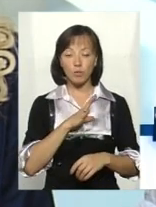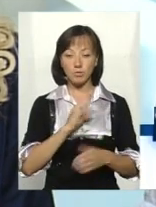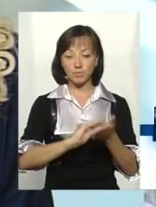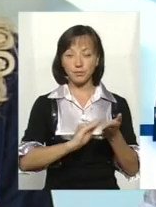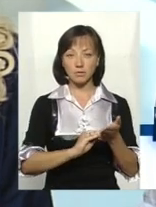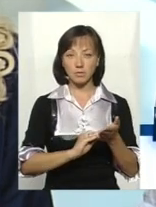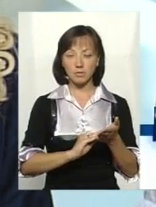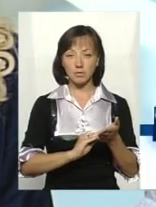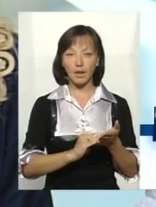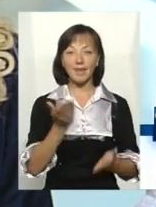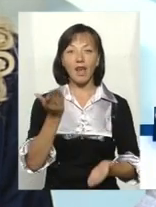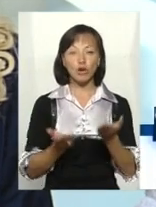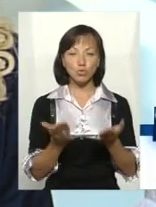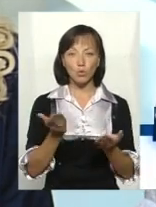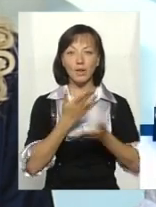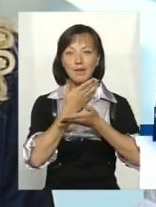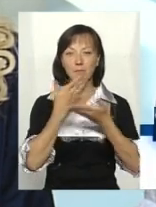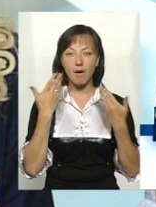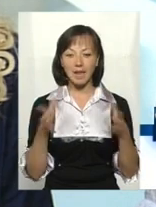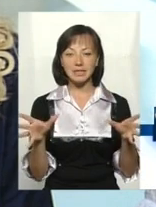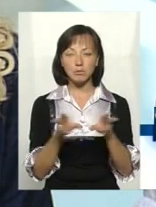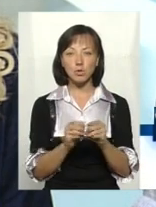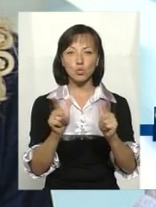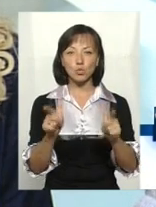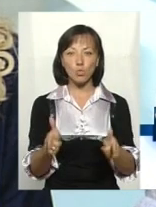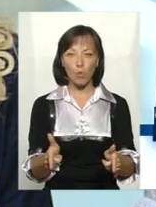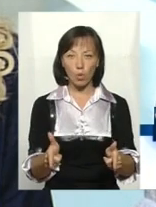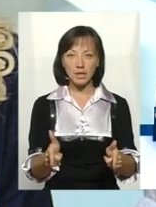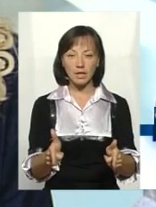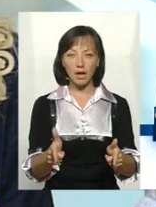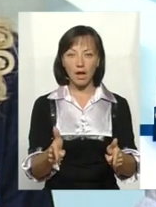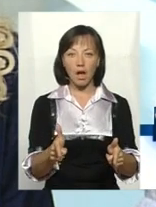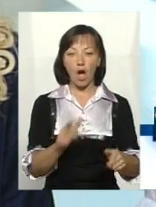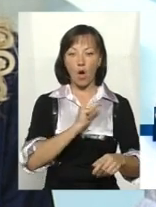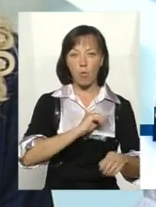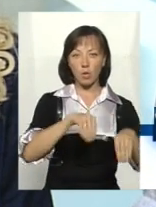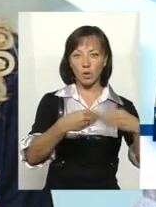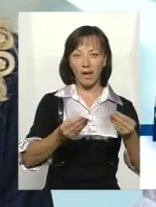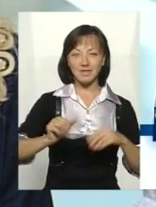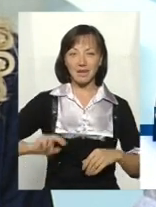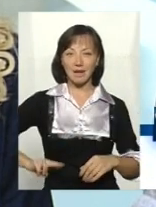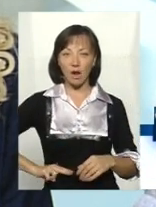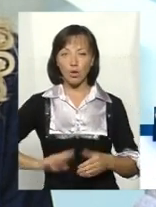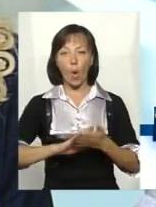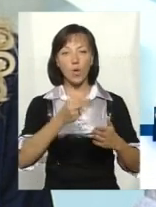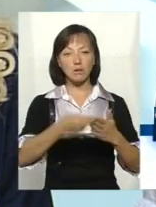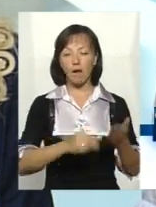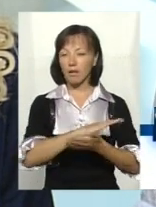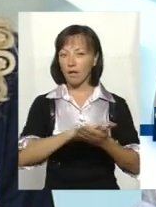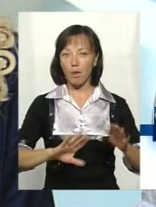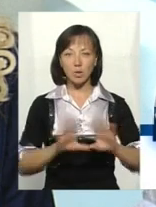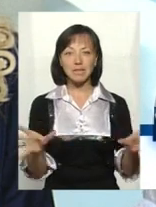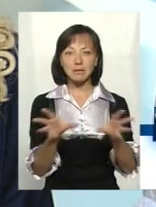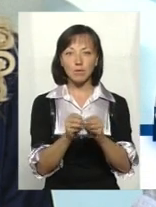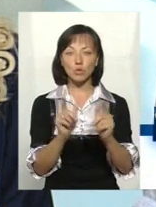що якщо немає спільної згоди роботодавця і найманого працівника, контракт не продовжується.